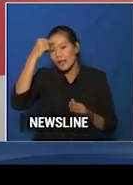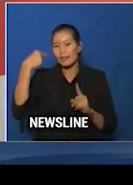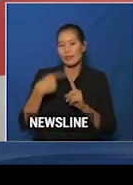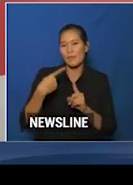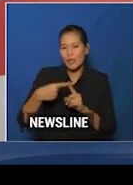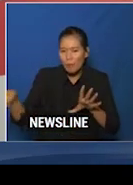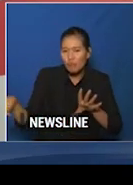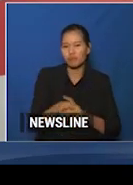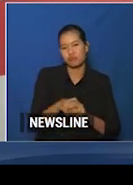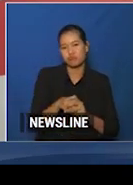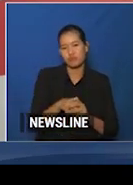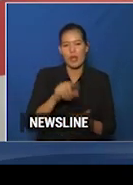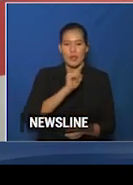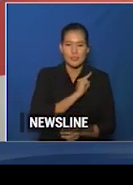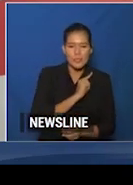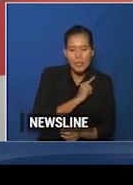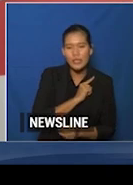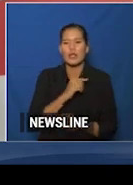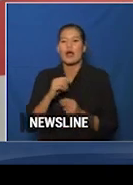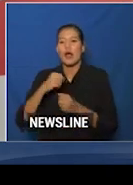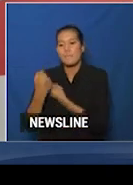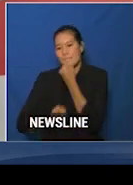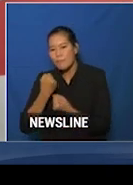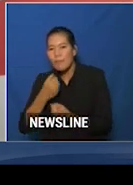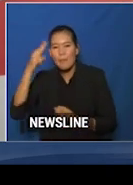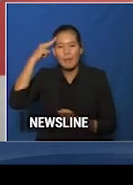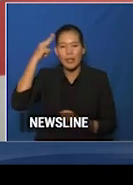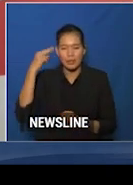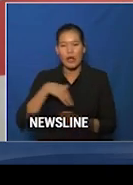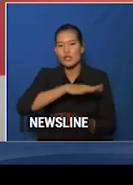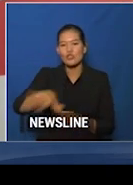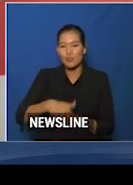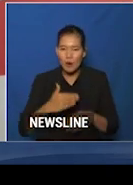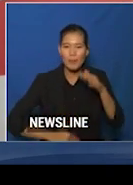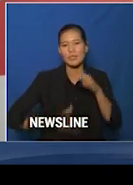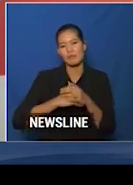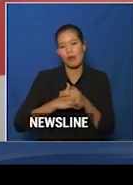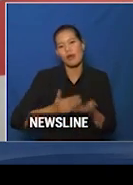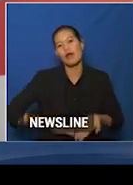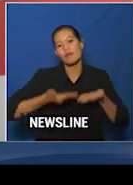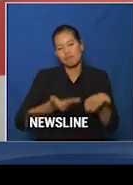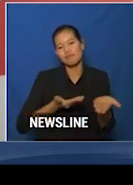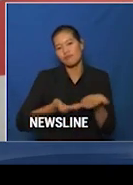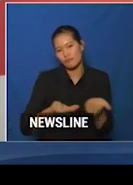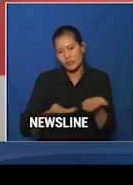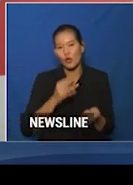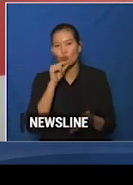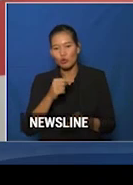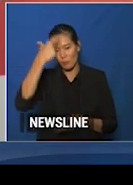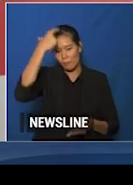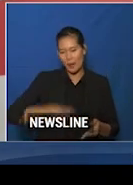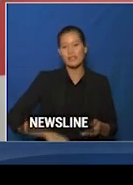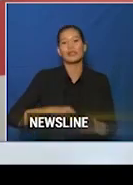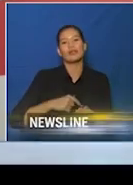dan Rumah Sakit BW Man untuk mendedikasikan seluruh kapasitas tempat tidurnya untuk pasien kopiten